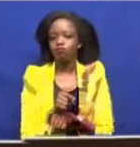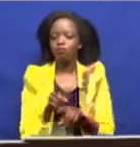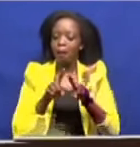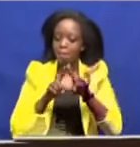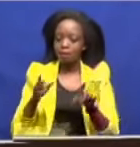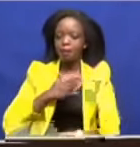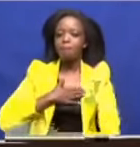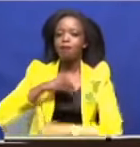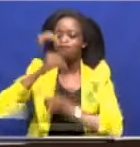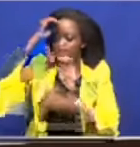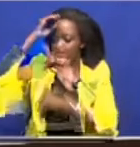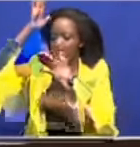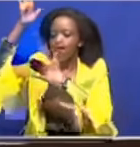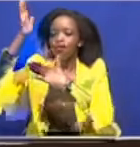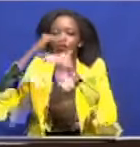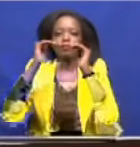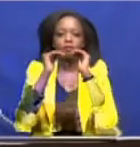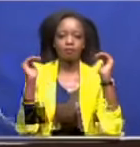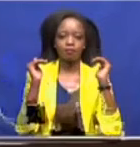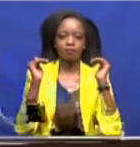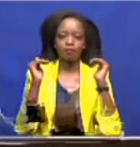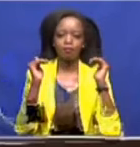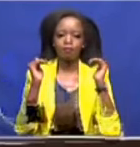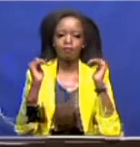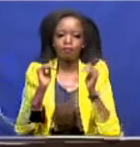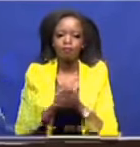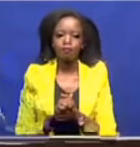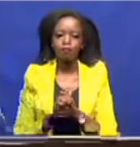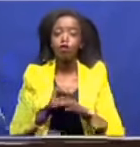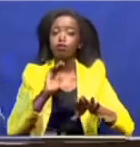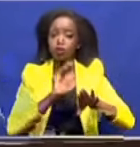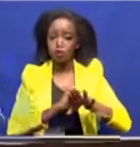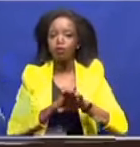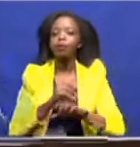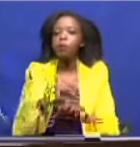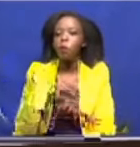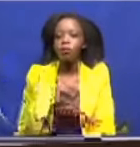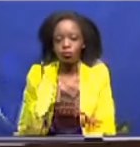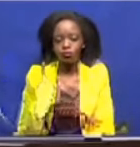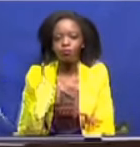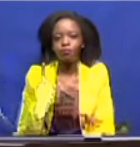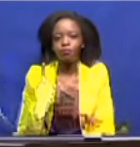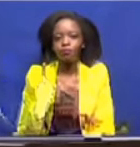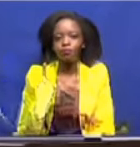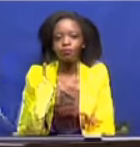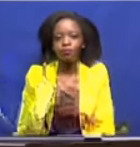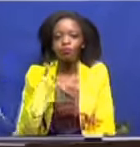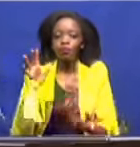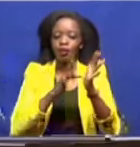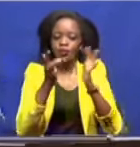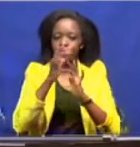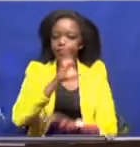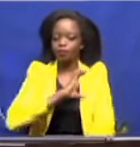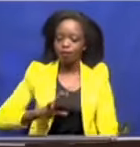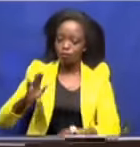my Father who is in heaven. Ni vizuri kutambua ya kwamba Yesu